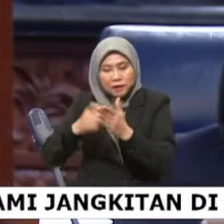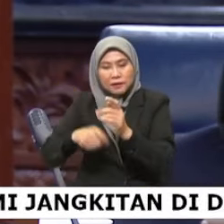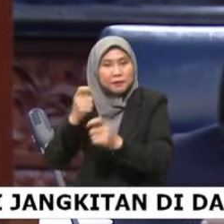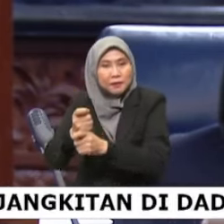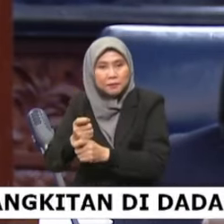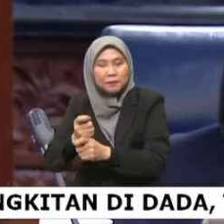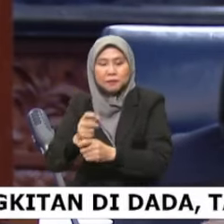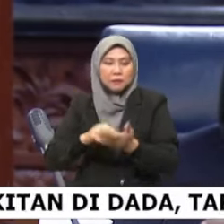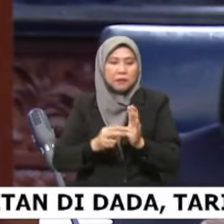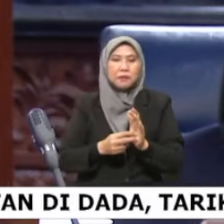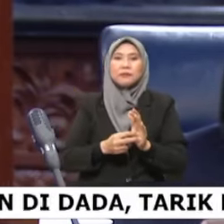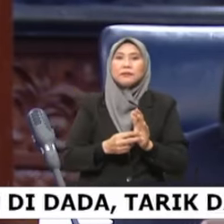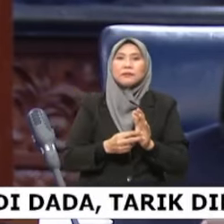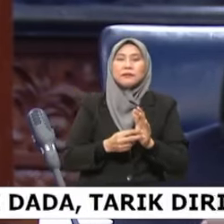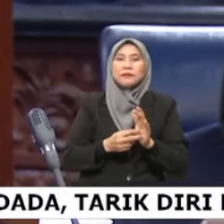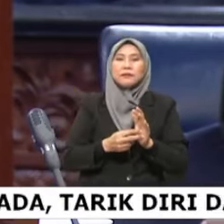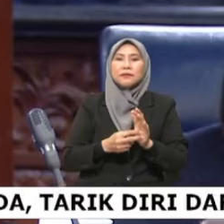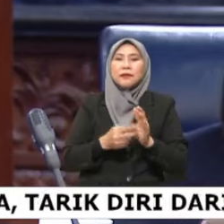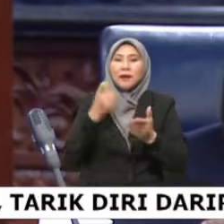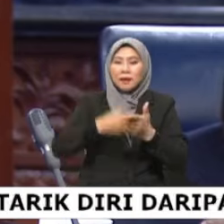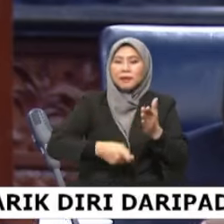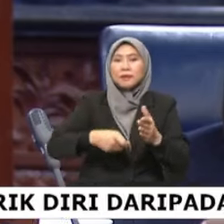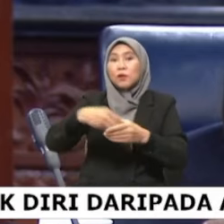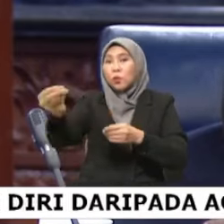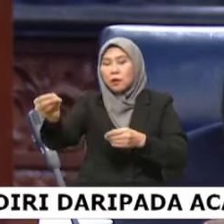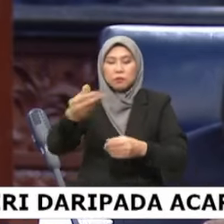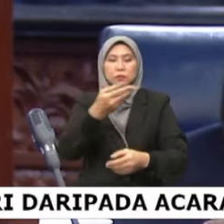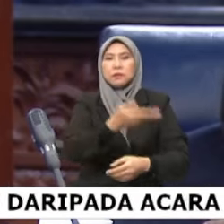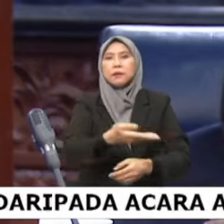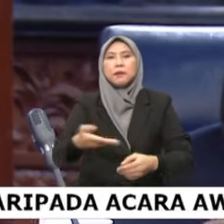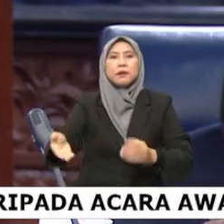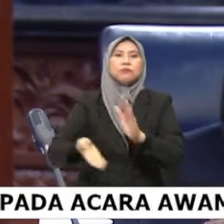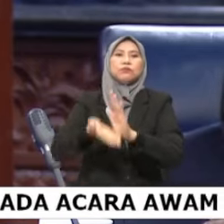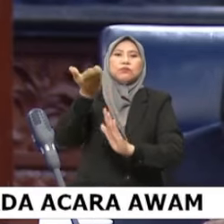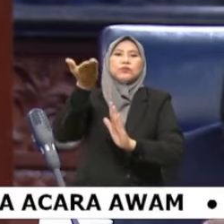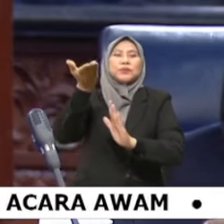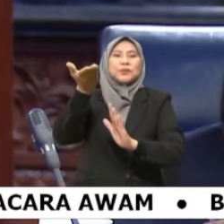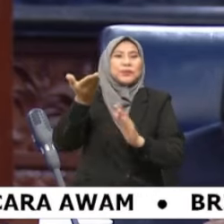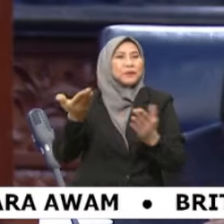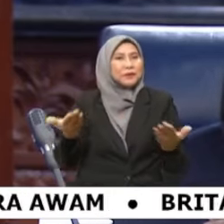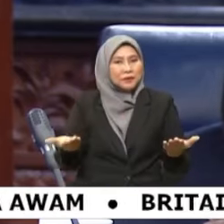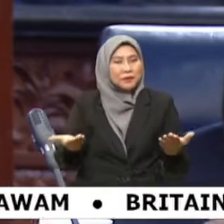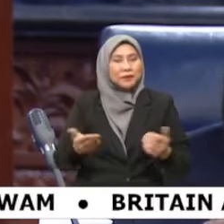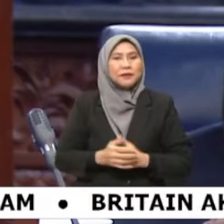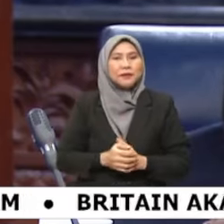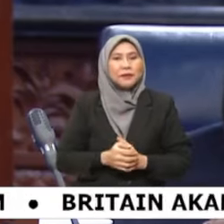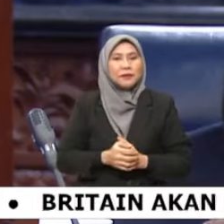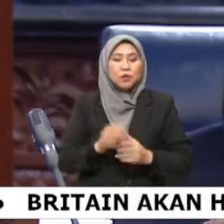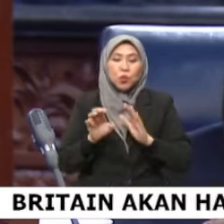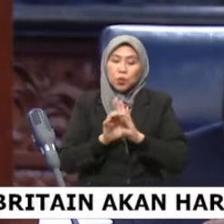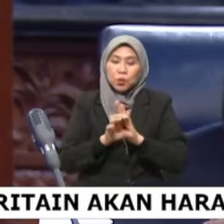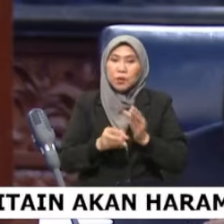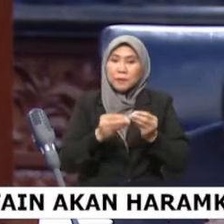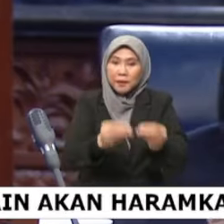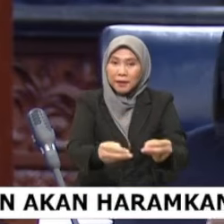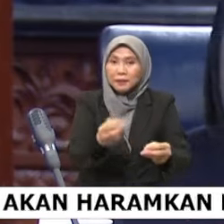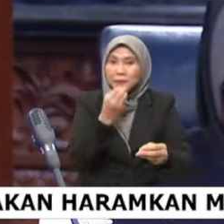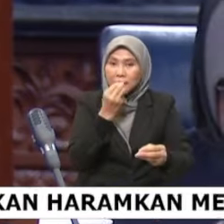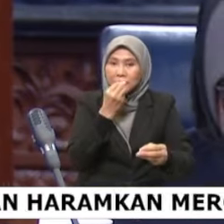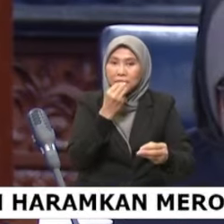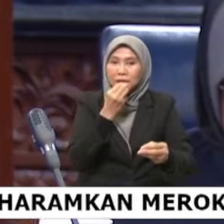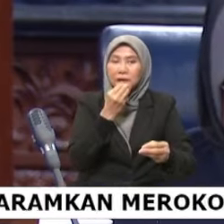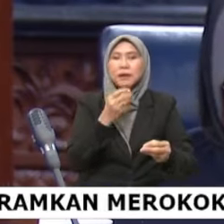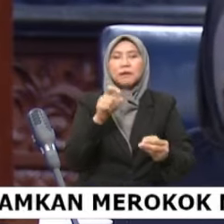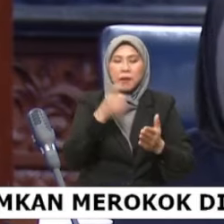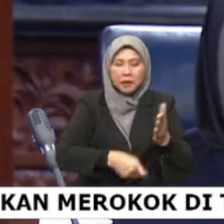itu akan meningkat. Ya, sebab mereka okey, mereka nak bagi makanan at this apa harga macam